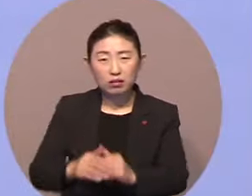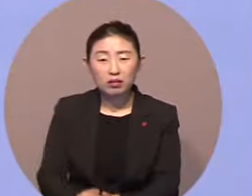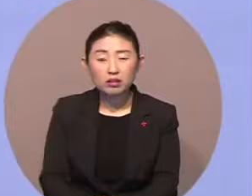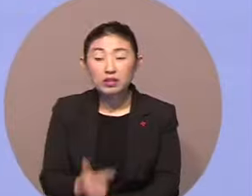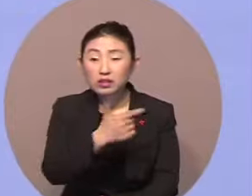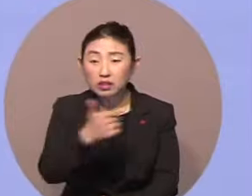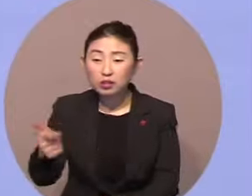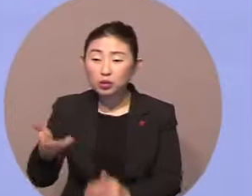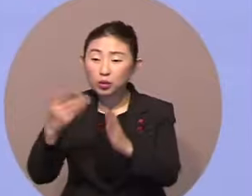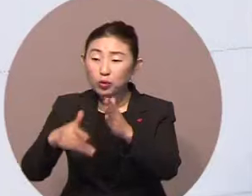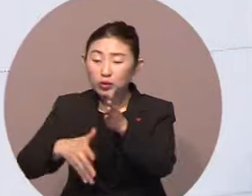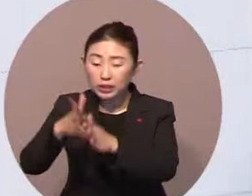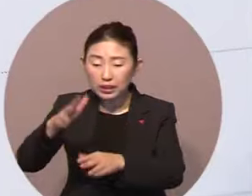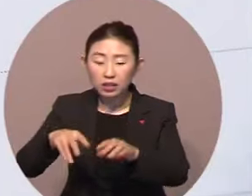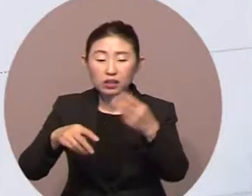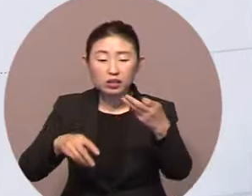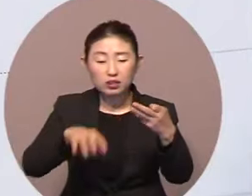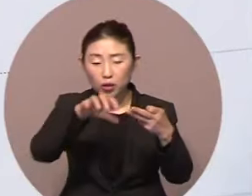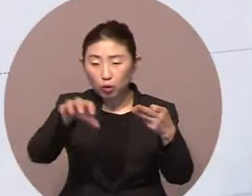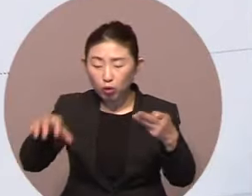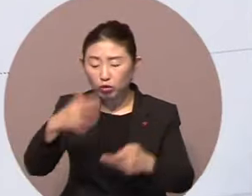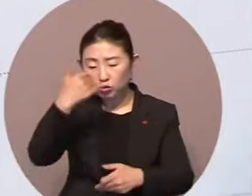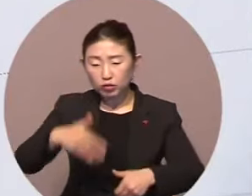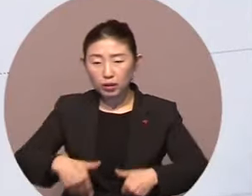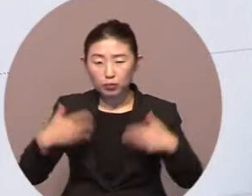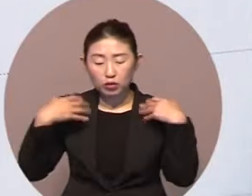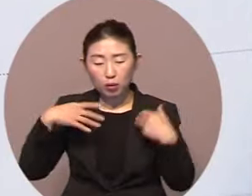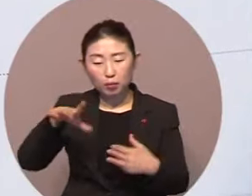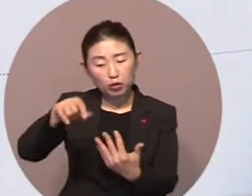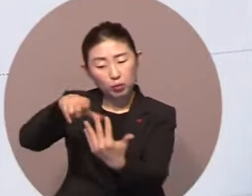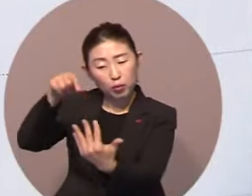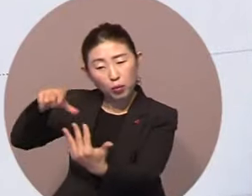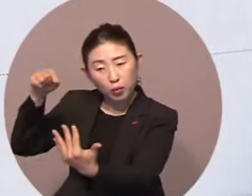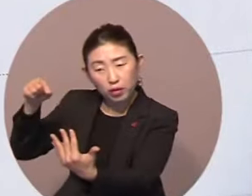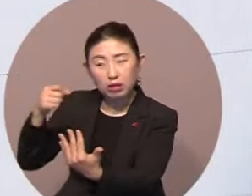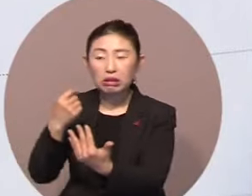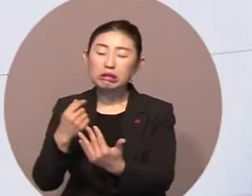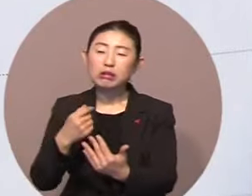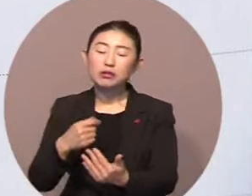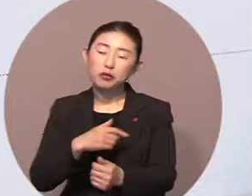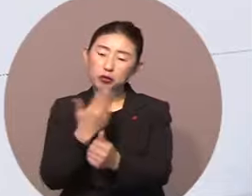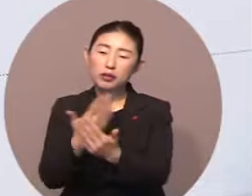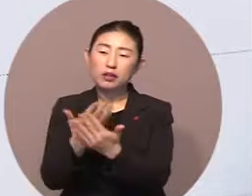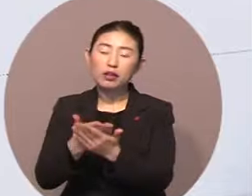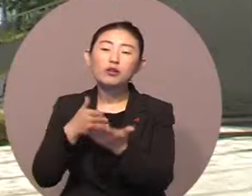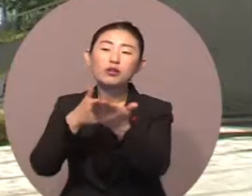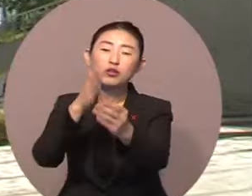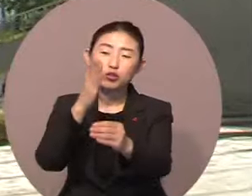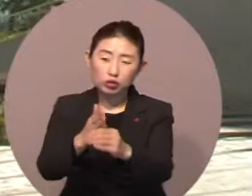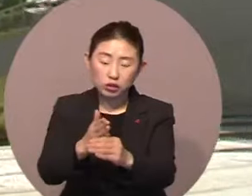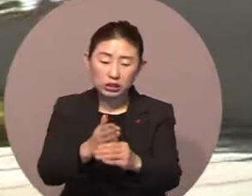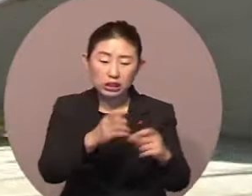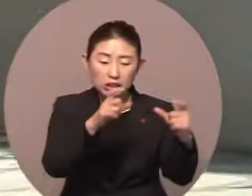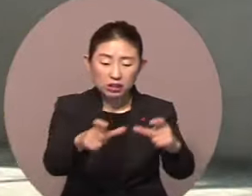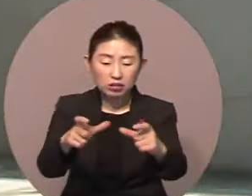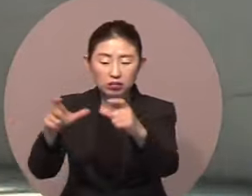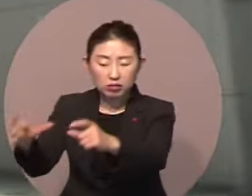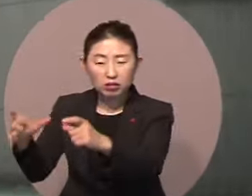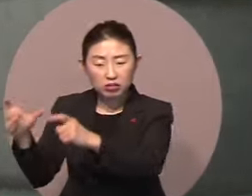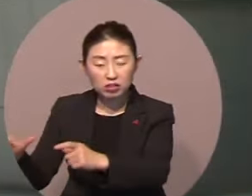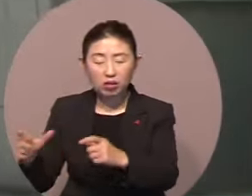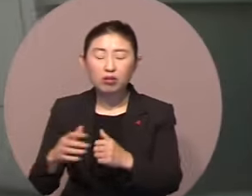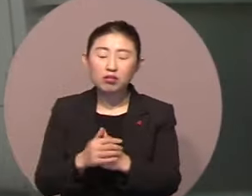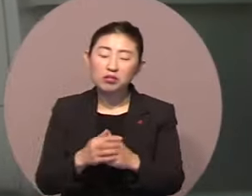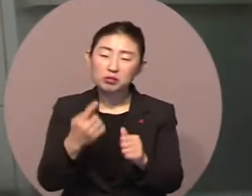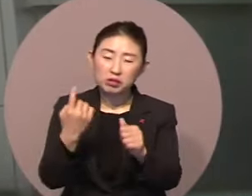대형 공공기관 13곳을 충남에서 우선 선택할 수 있도록 드래프트제를 요구하고 있지만 지자체 간 파워게임에서